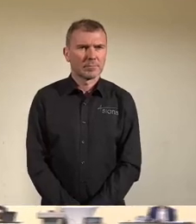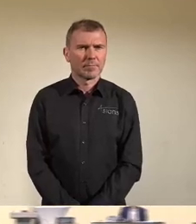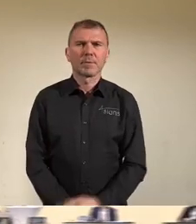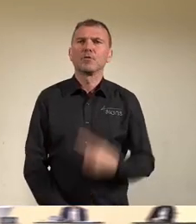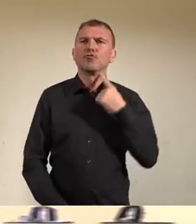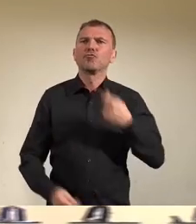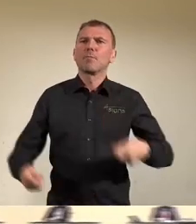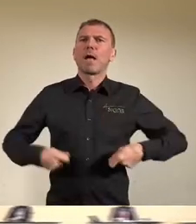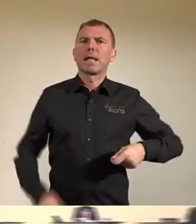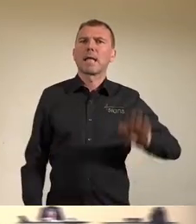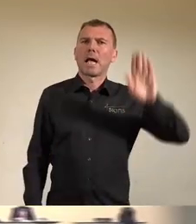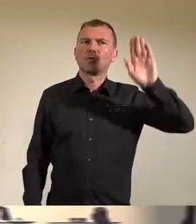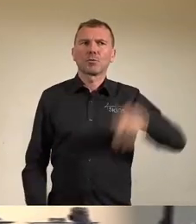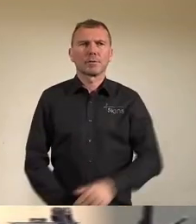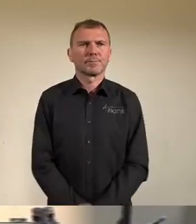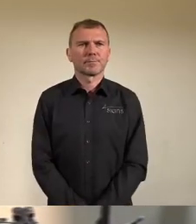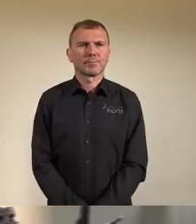Und Stimmenthaltungen?